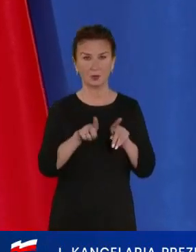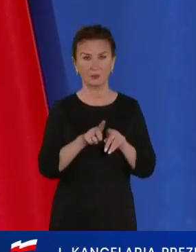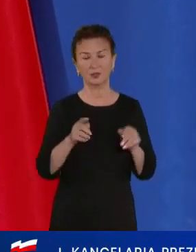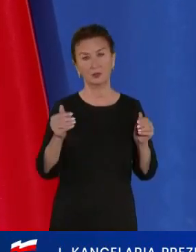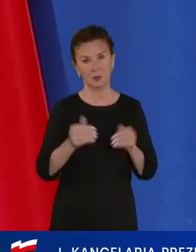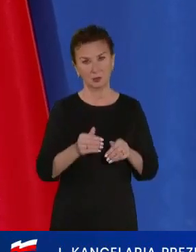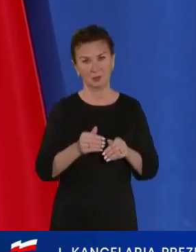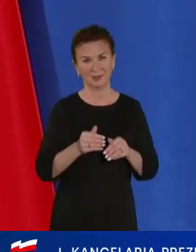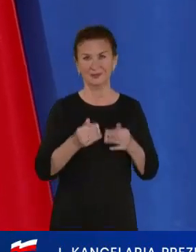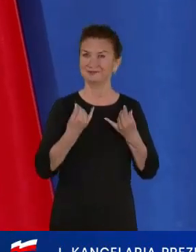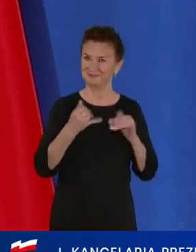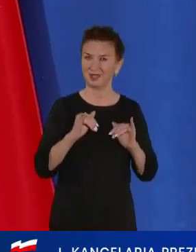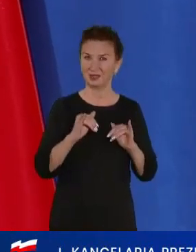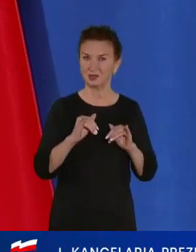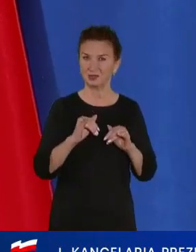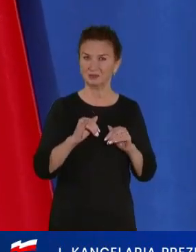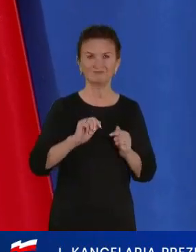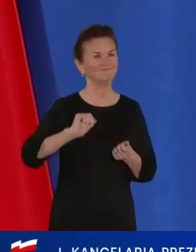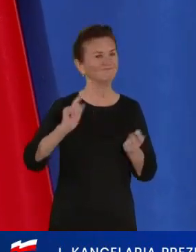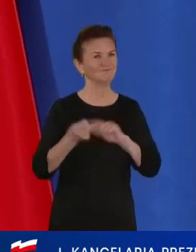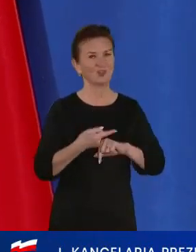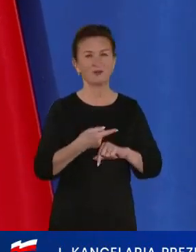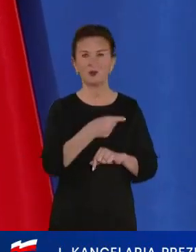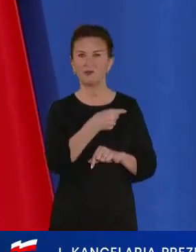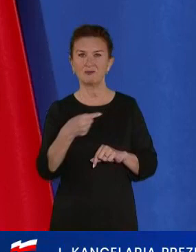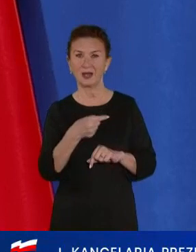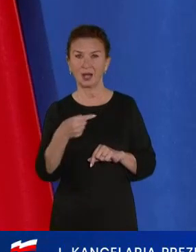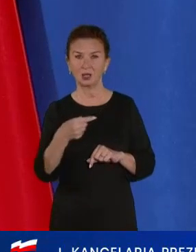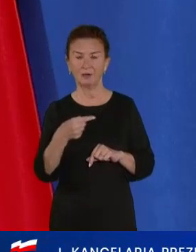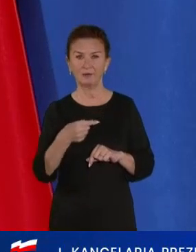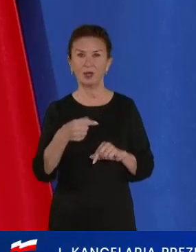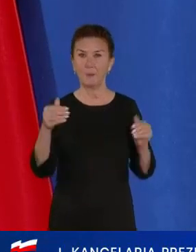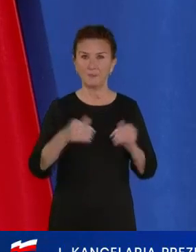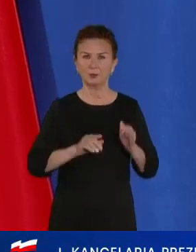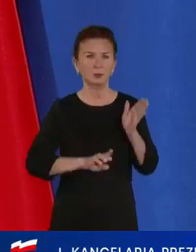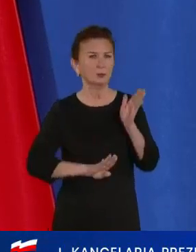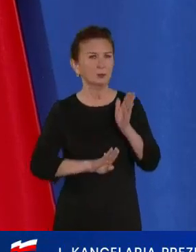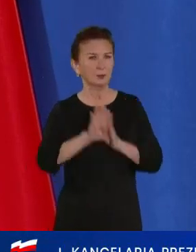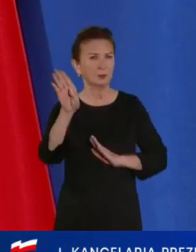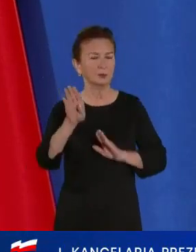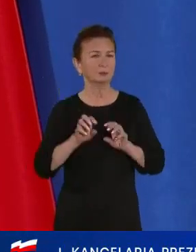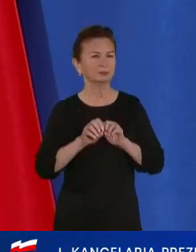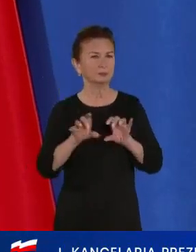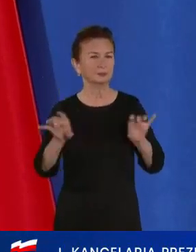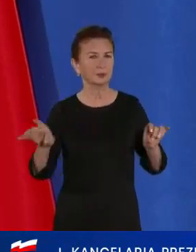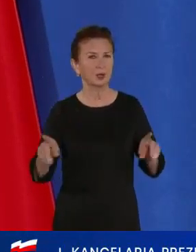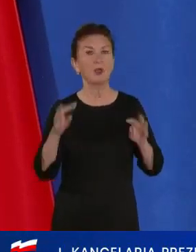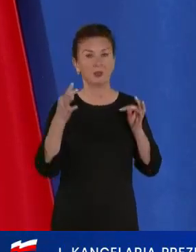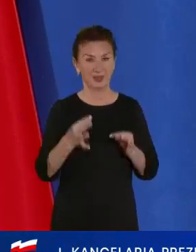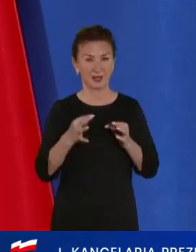mieć scenariusz negatywny. To znaczy, że możemy mieć do czynienia również z przyspieszeniem pandemii, bo jesteśmy w takim